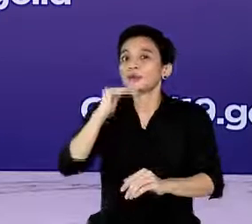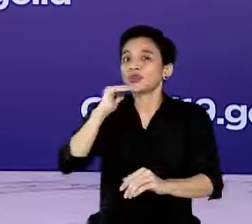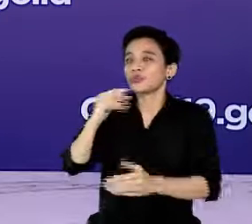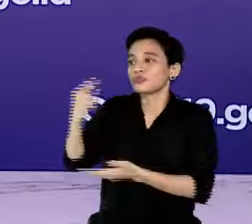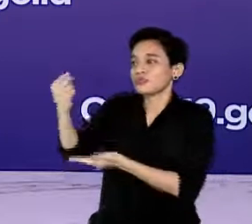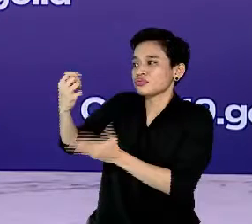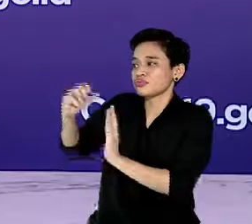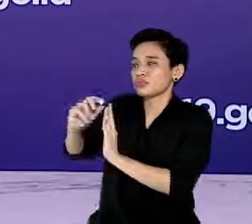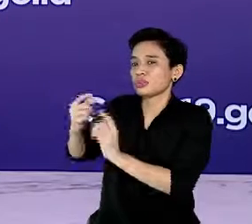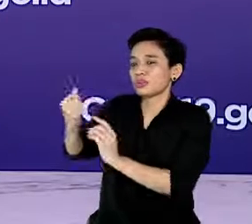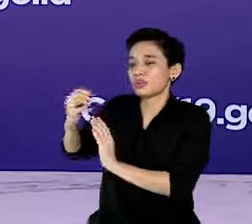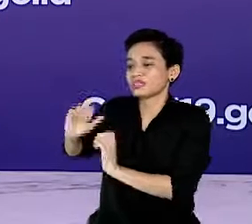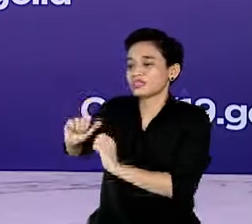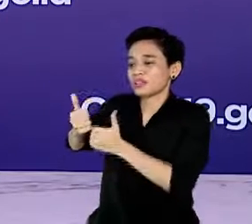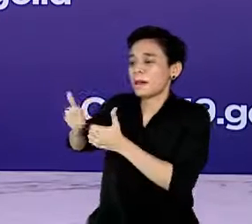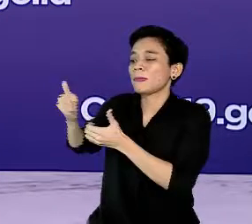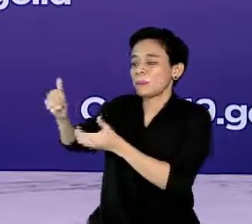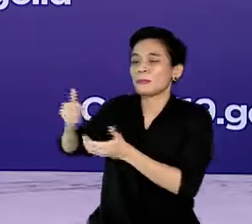tersedia